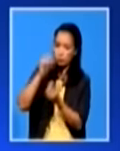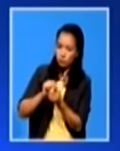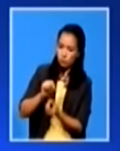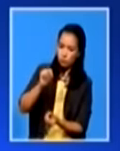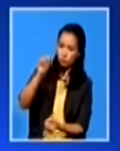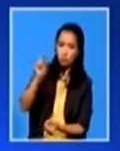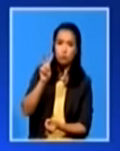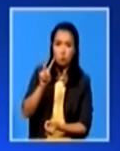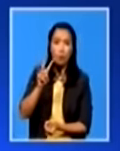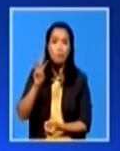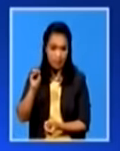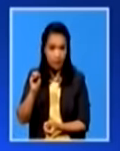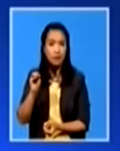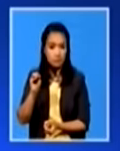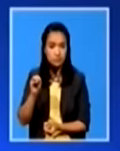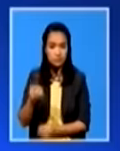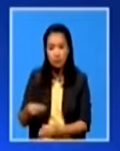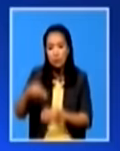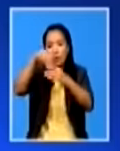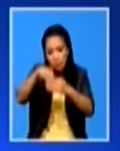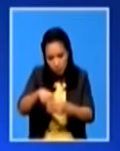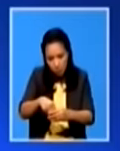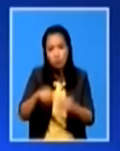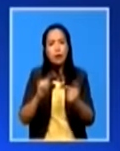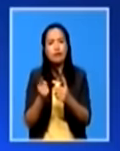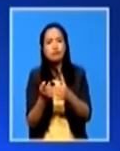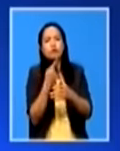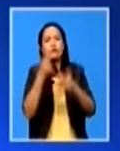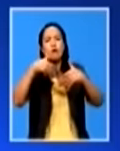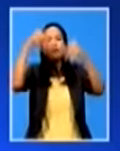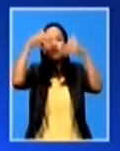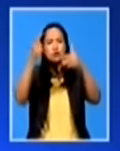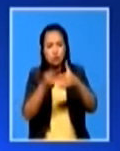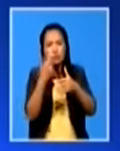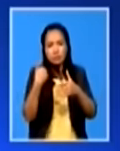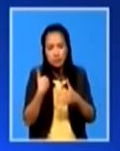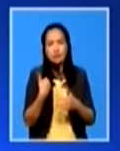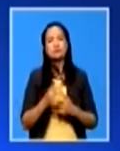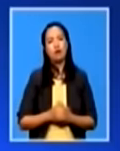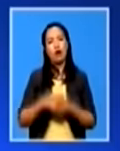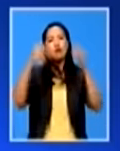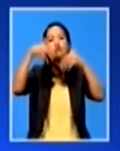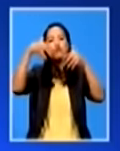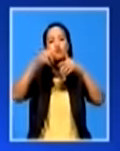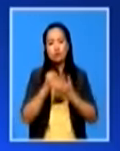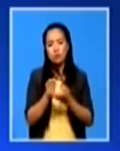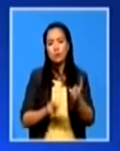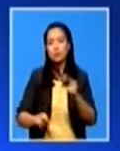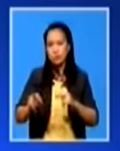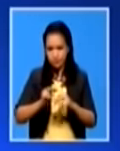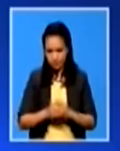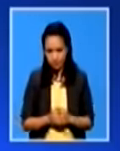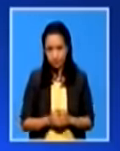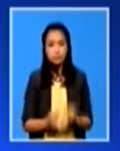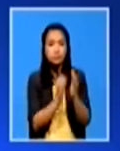จะอยู่ได้แต่ต้องไปปลูกในต้นฤดูฝนแล้วฝนก็ช่วยดูแลเพราะนั้นวิธีการที่ดีที่สุดล่ะก็เป็นการปลูกในพื้นที่ป่าเศรษฐกิจบ้างป่